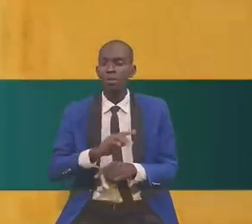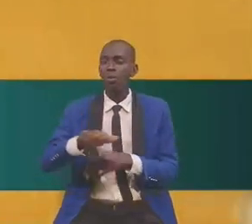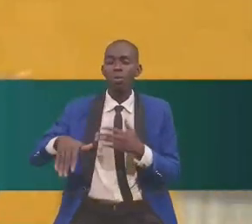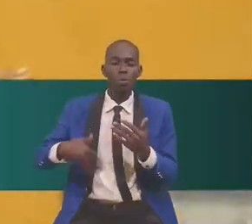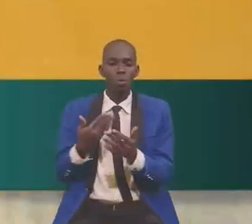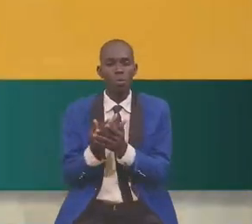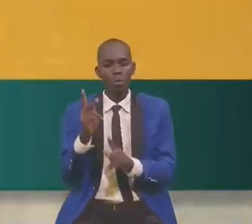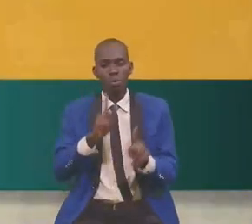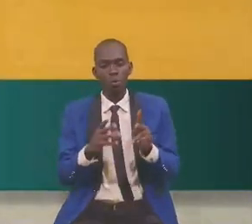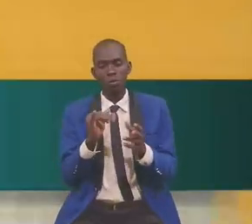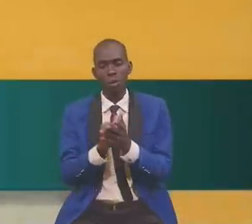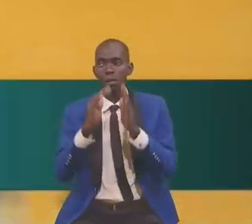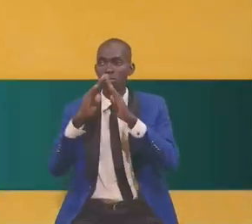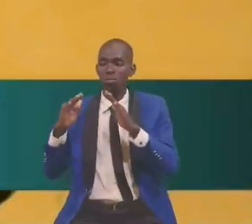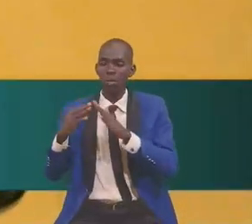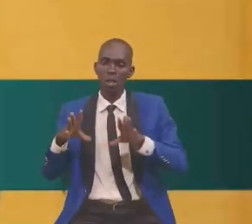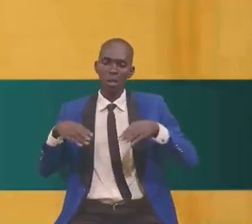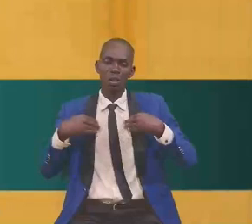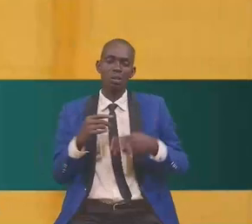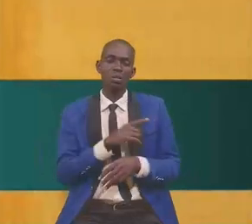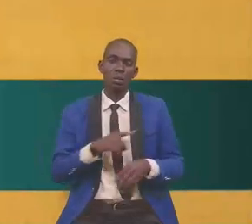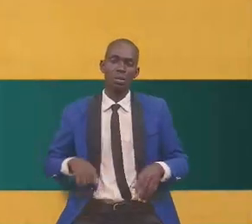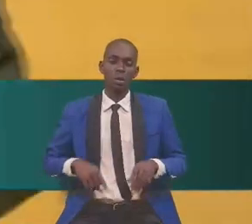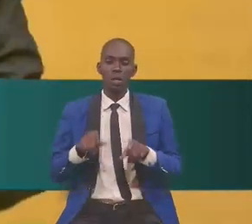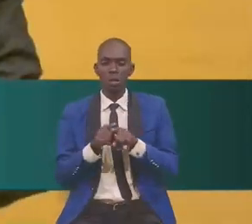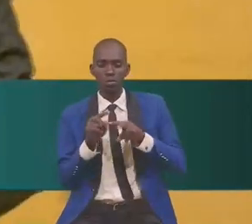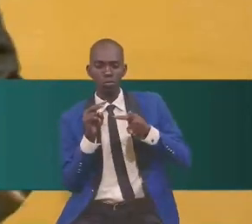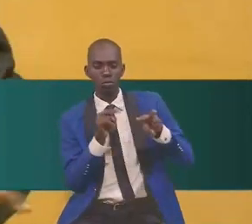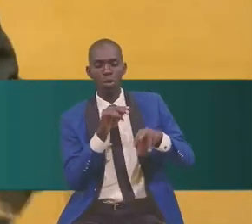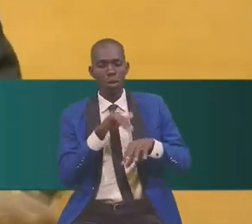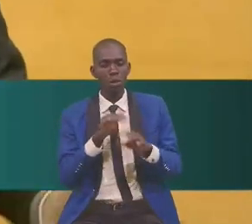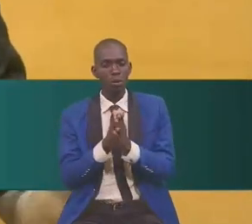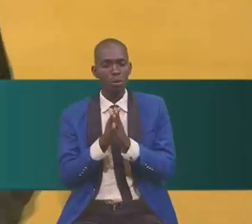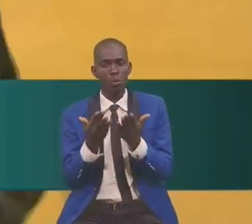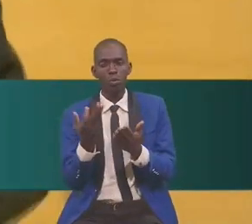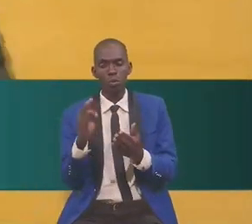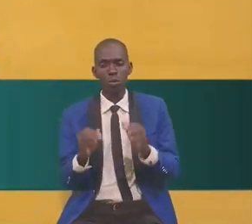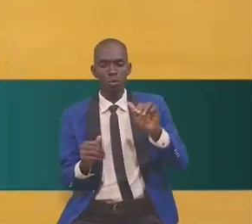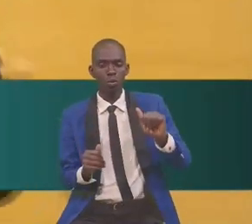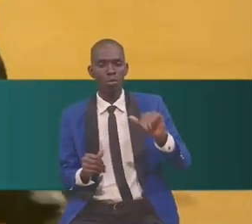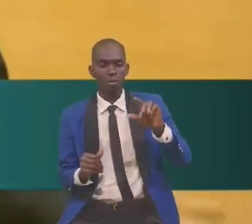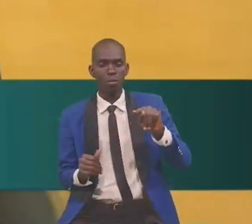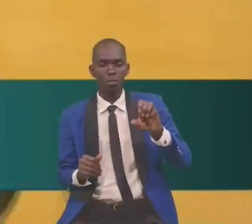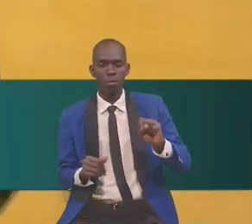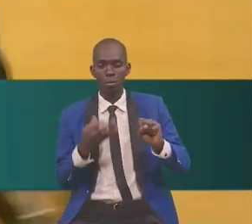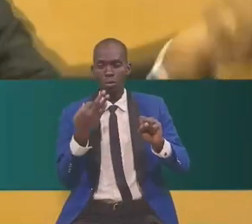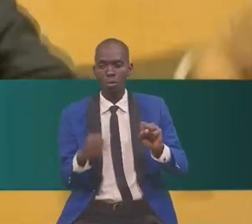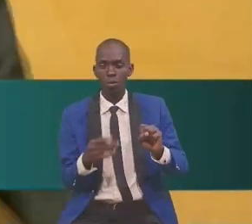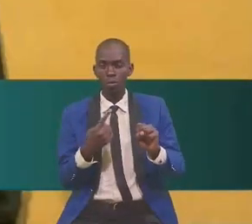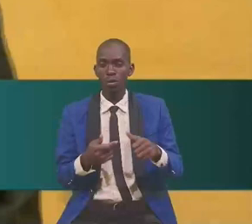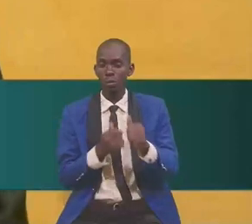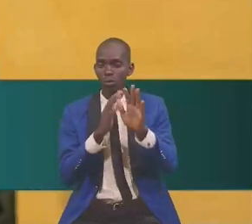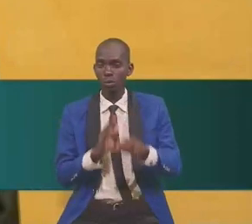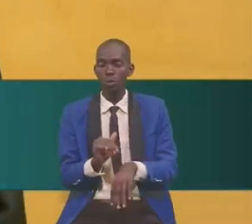dire, quand vous regardez les actes des apôtres, ce n'est pas seulement l'évangélisation normale, c'est vrai, l'évangélisation personnelle. Ils